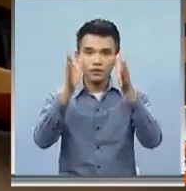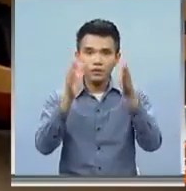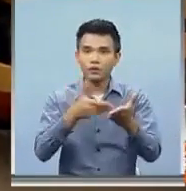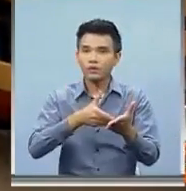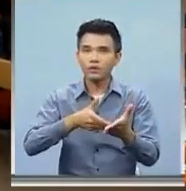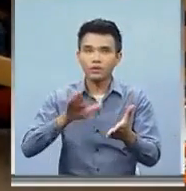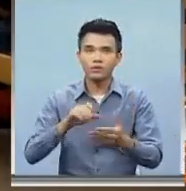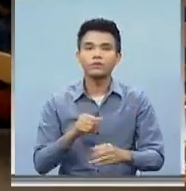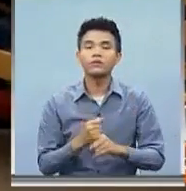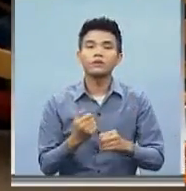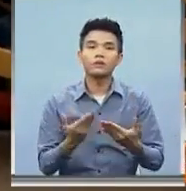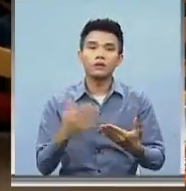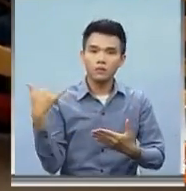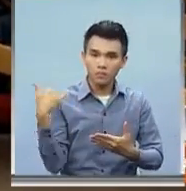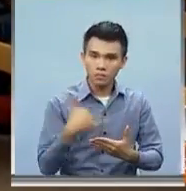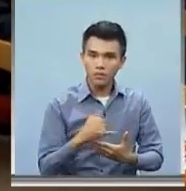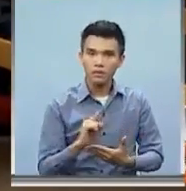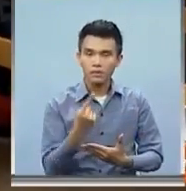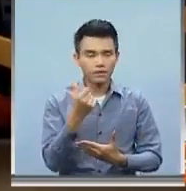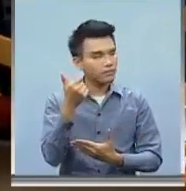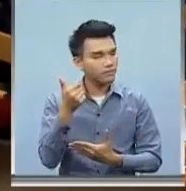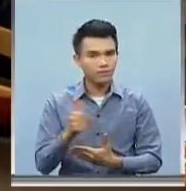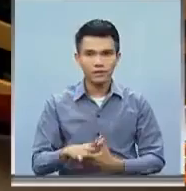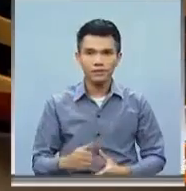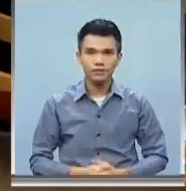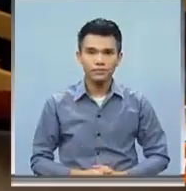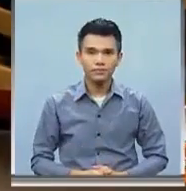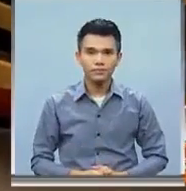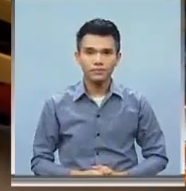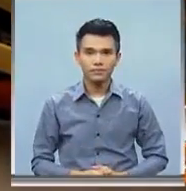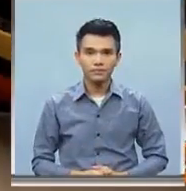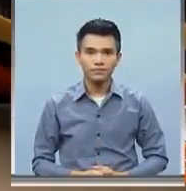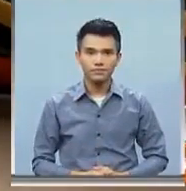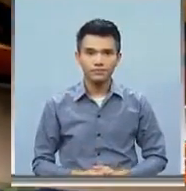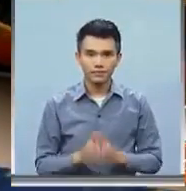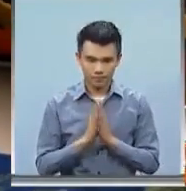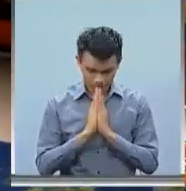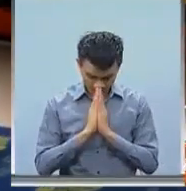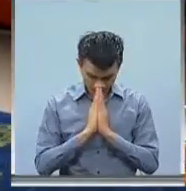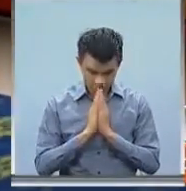ไว้ก็อาจจะไม่สามารถกลับเข้ามาเล่นการเมืองได้อีกตลอดไปสวัสดีค่ะ